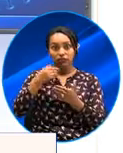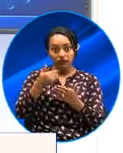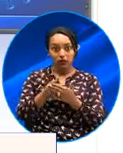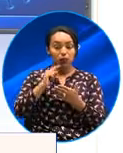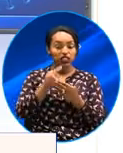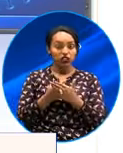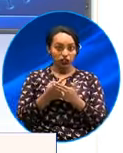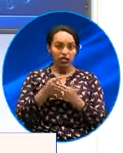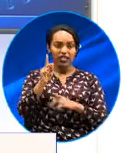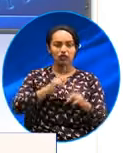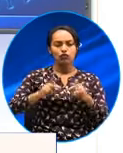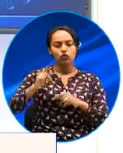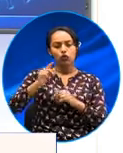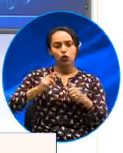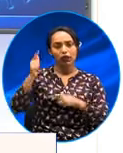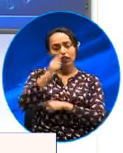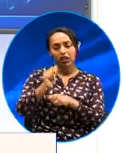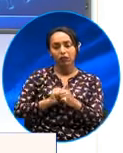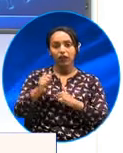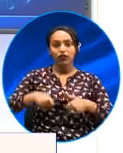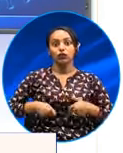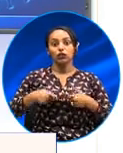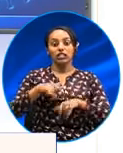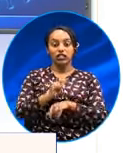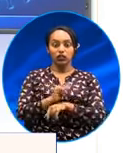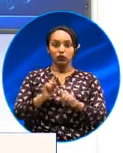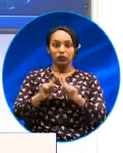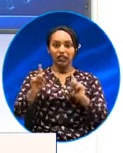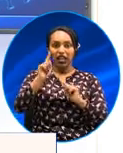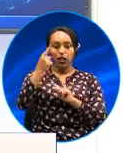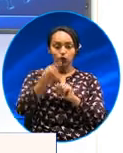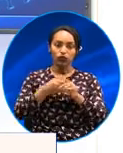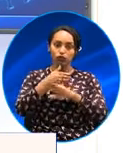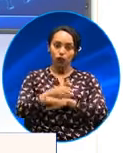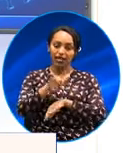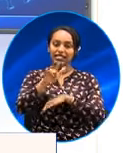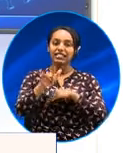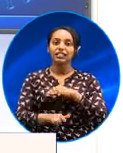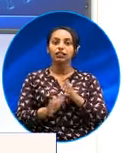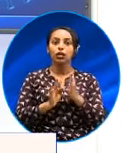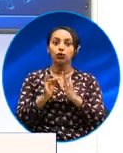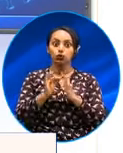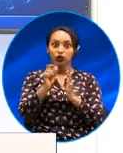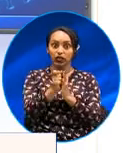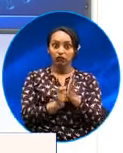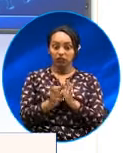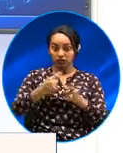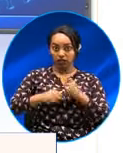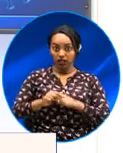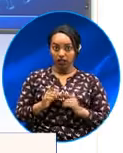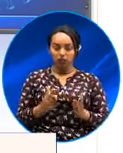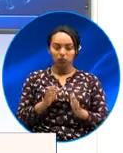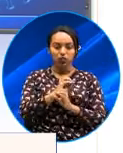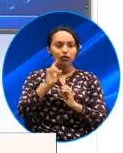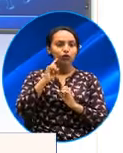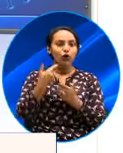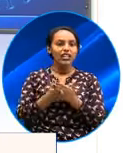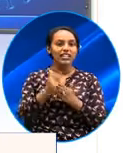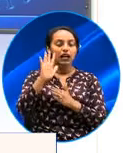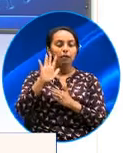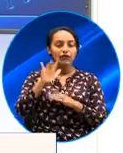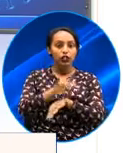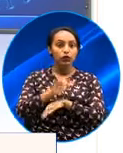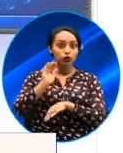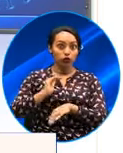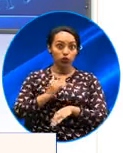መሰረት በየዕለቱ ለህልፈት የሚዳረጉ ዜጎቻችን ቁጥር በተለይ ከአንድ ወር በኋላ ዝቅተኛ አሃዝ ነው እየተመዘገበ የሚገኘው። ምንም እንኳን እነዚህ